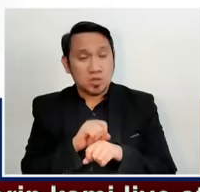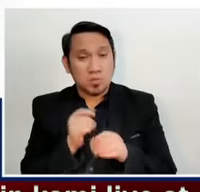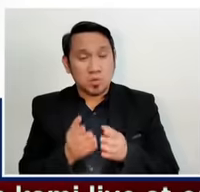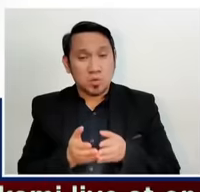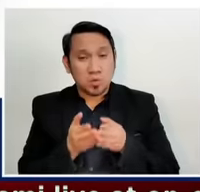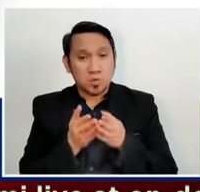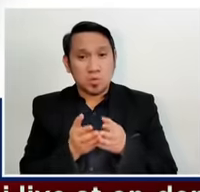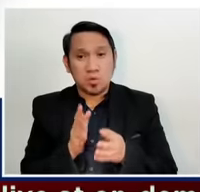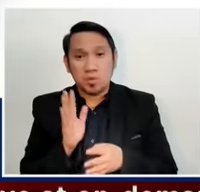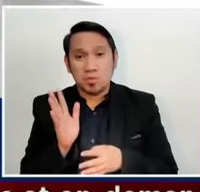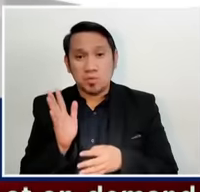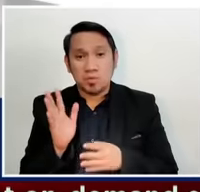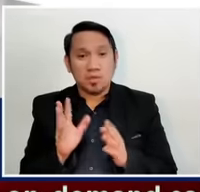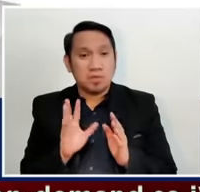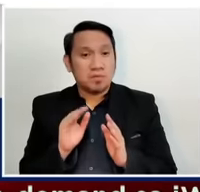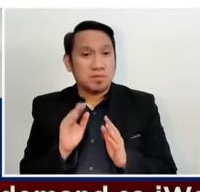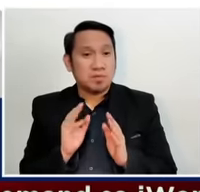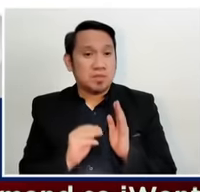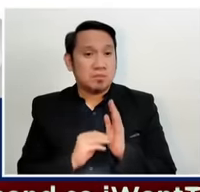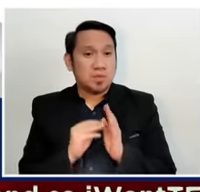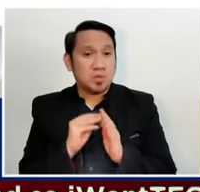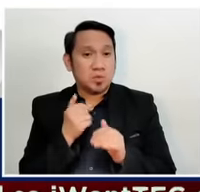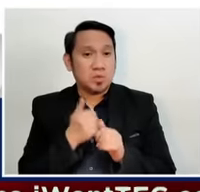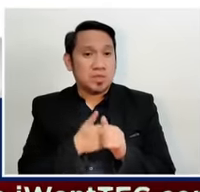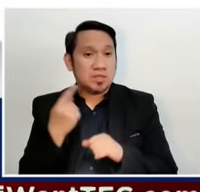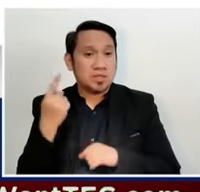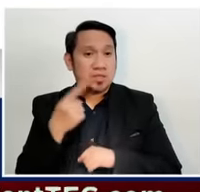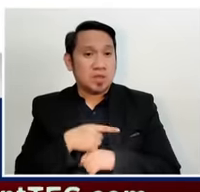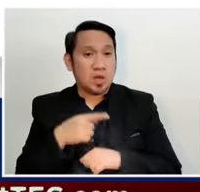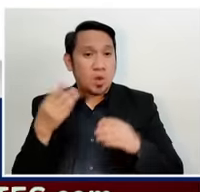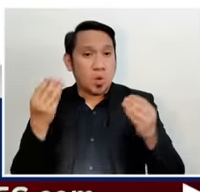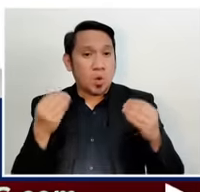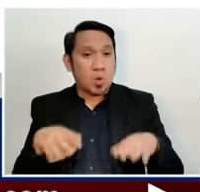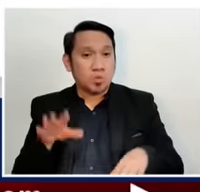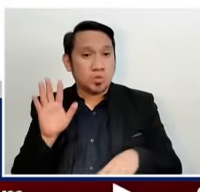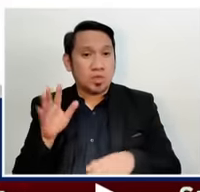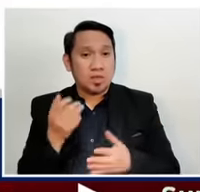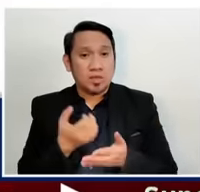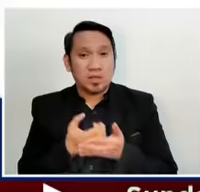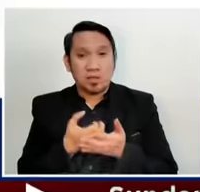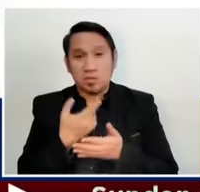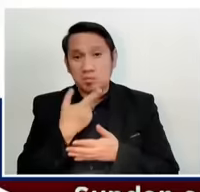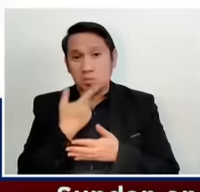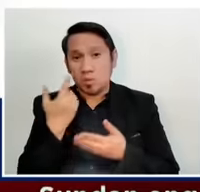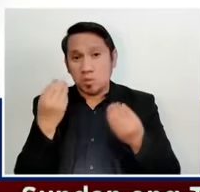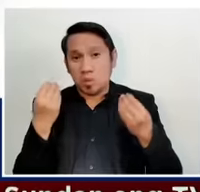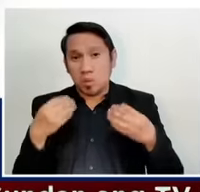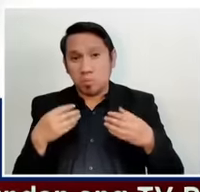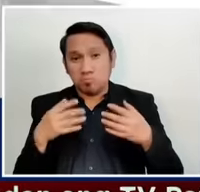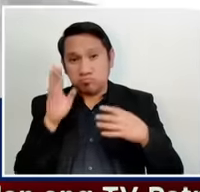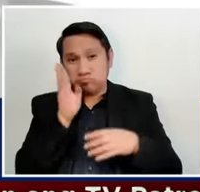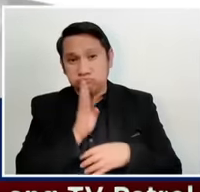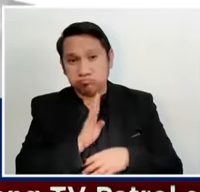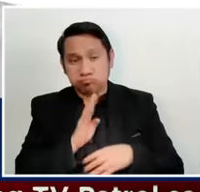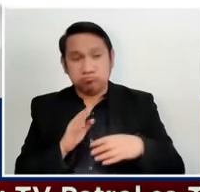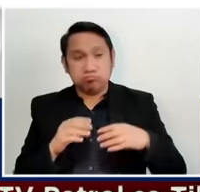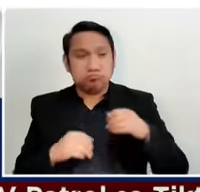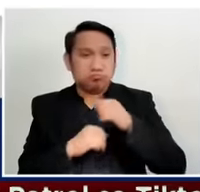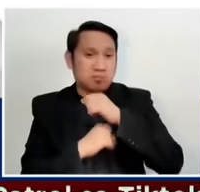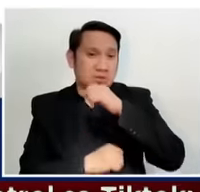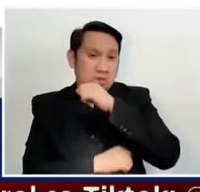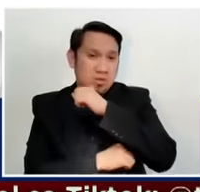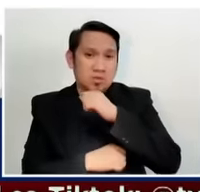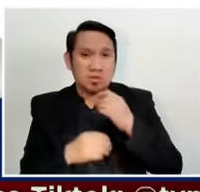sa $15 million kada araw ang mawawala sa ekonomiya dahil sa pagkawala ng tulay. At hindi pa masabi kung gaano kabilis